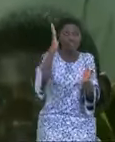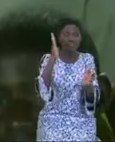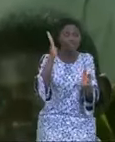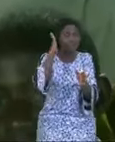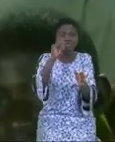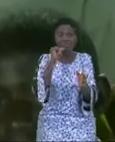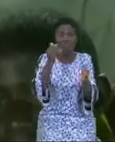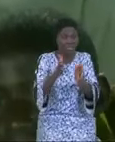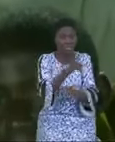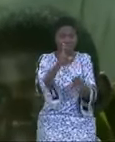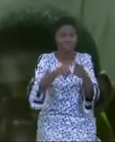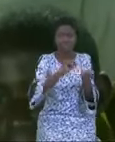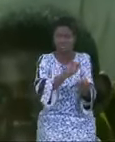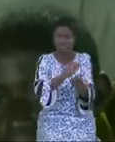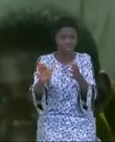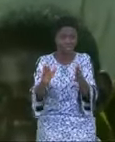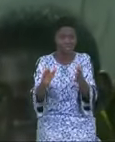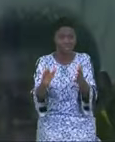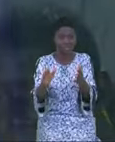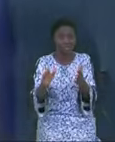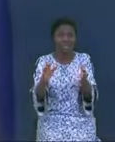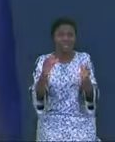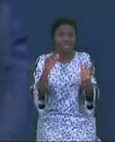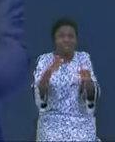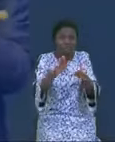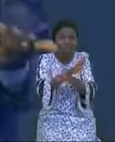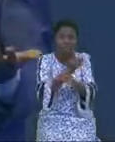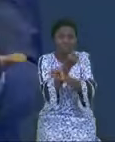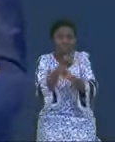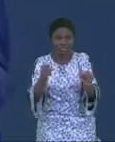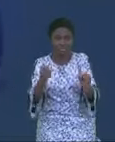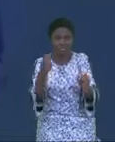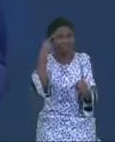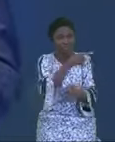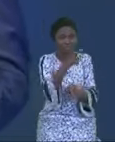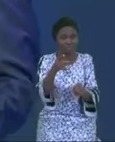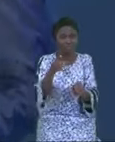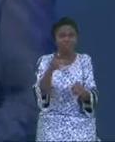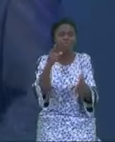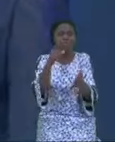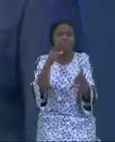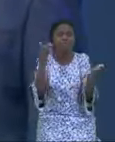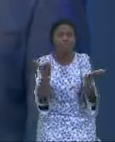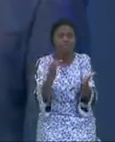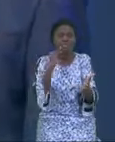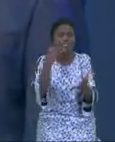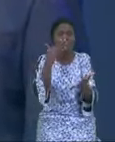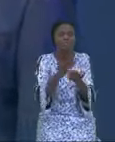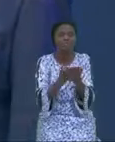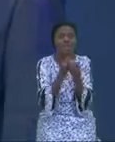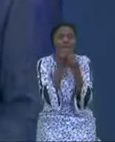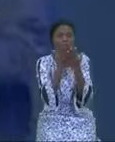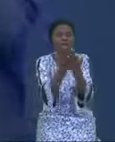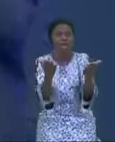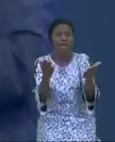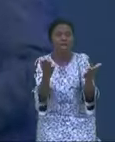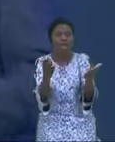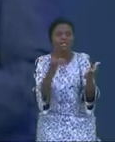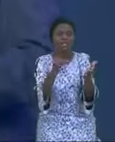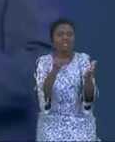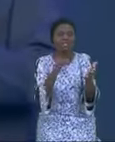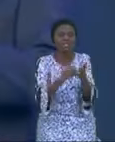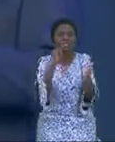il offre le salut gratuit le Prince Ali c'est quoi la bonne nouvelle qui compte invoquera